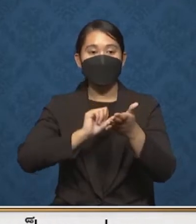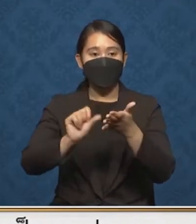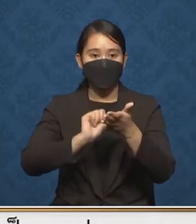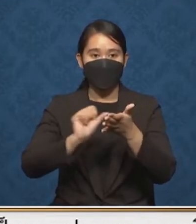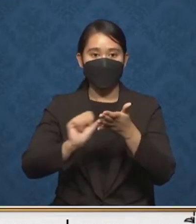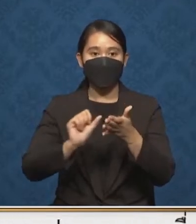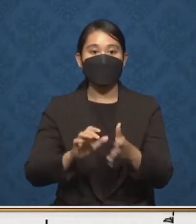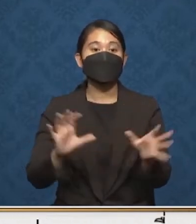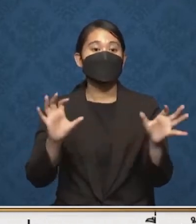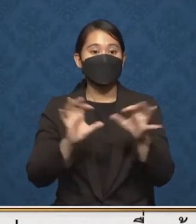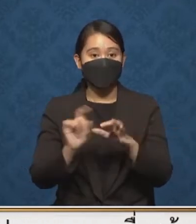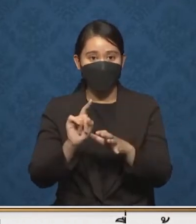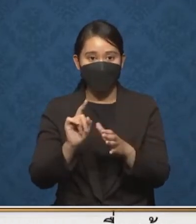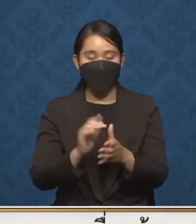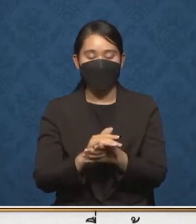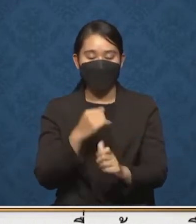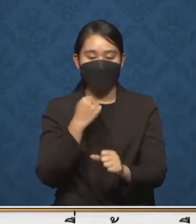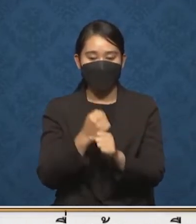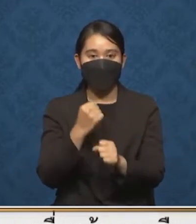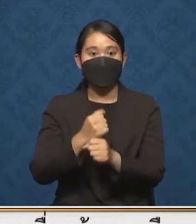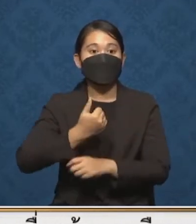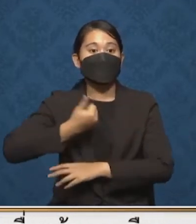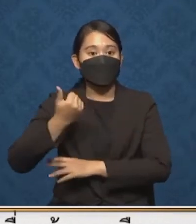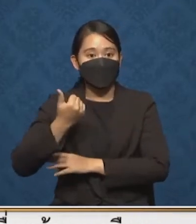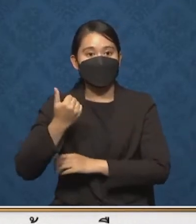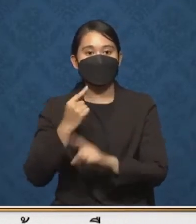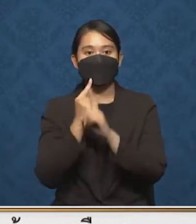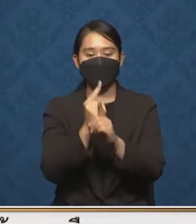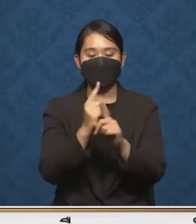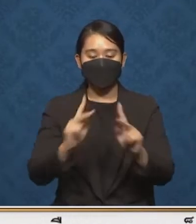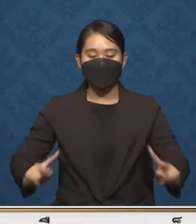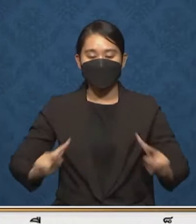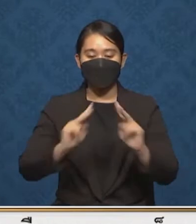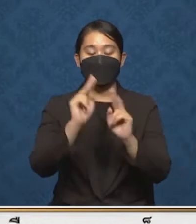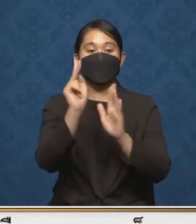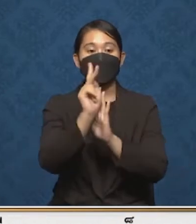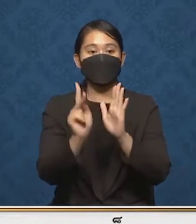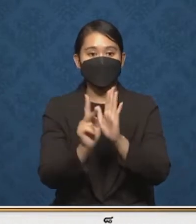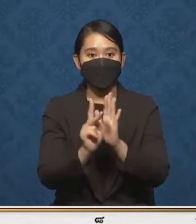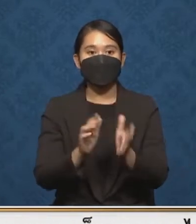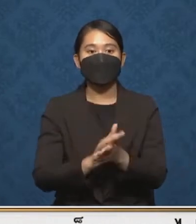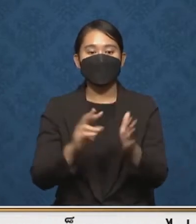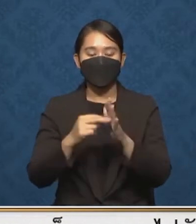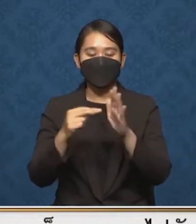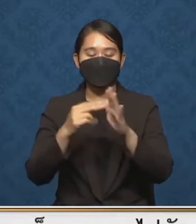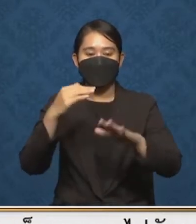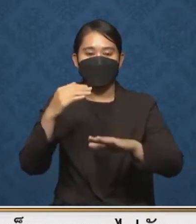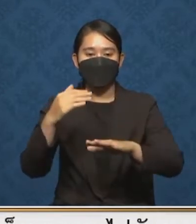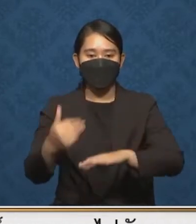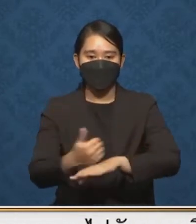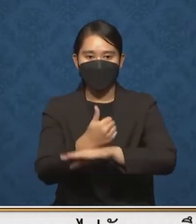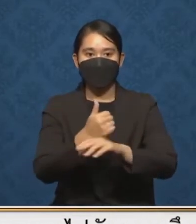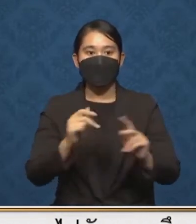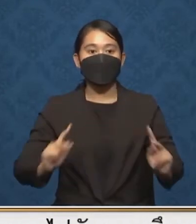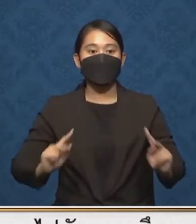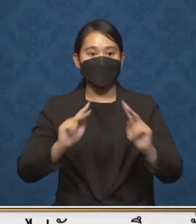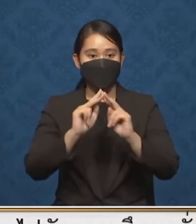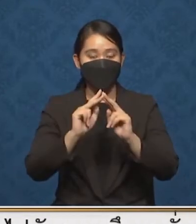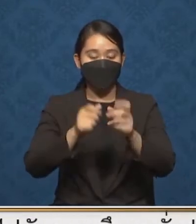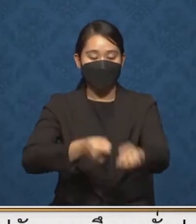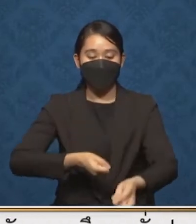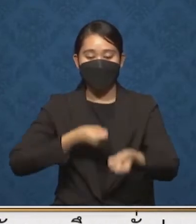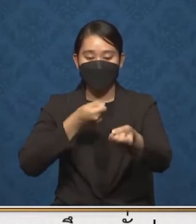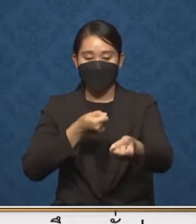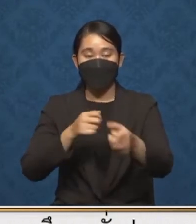อื่นตามที่กำหนดในกฎกระทรวงฉะนั้นการออกกระทรวงที่บอกว่าเป็นรัฐมนตรีอำนาจของรัฐมนตรีว่าการกระทรวงเกษตรถูกระบุไว้